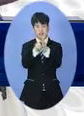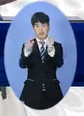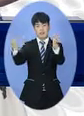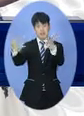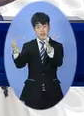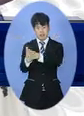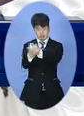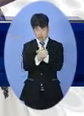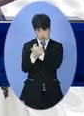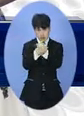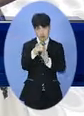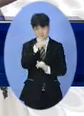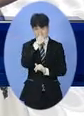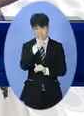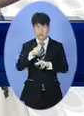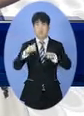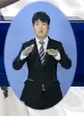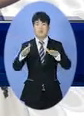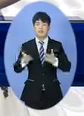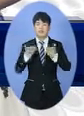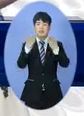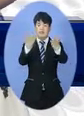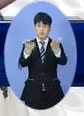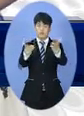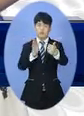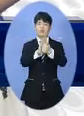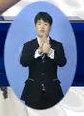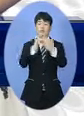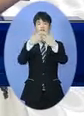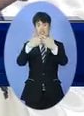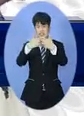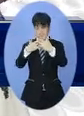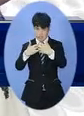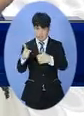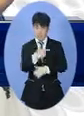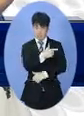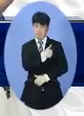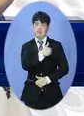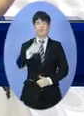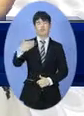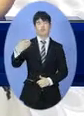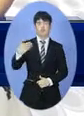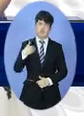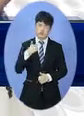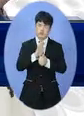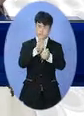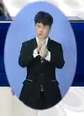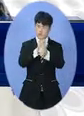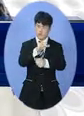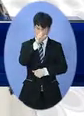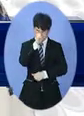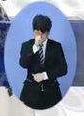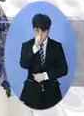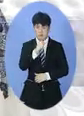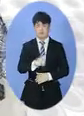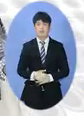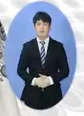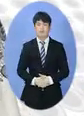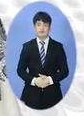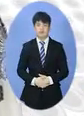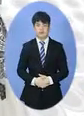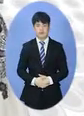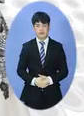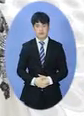곳인데요. 이번에 전달한 보행보조기가 어르신들에게 큰 아들의 부축 같은 든든한 의지가 됐으면 좋겠습니다.